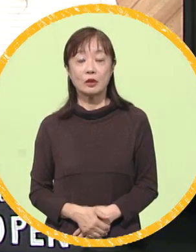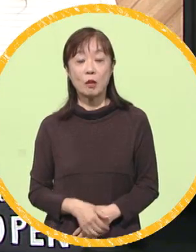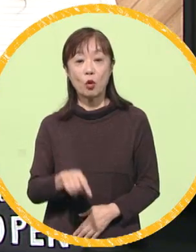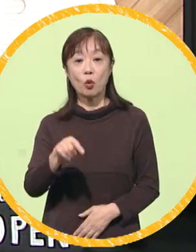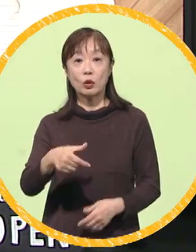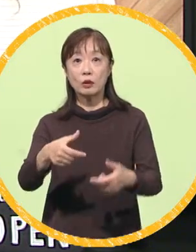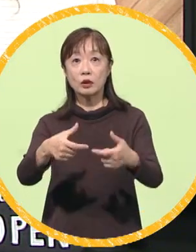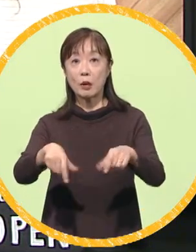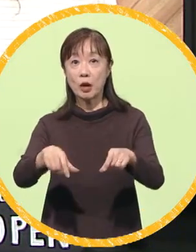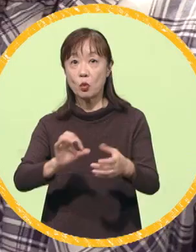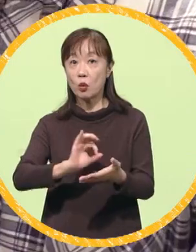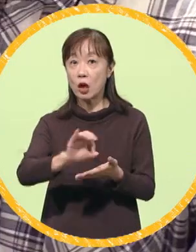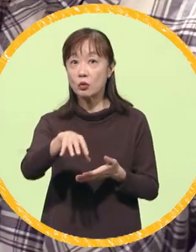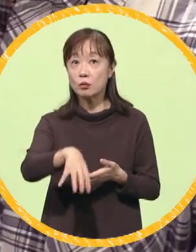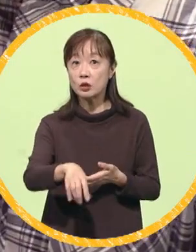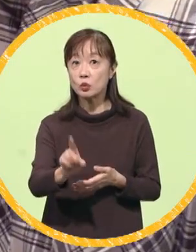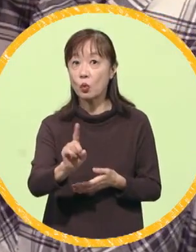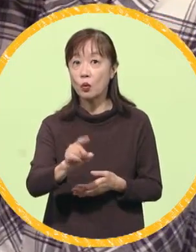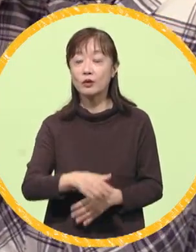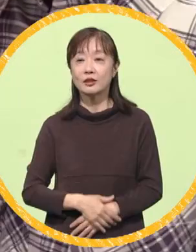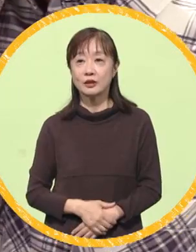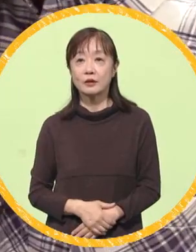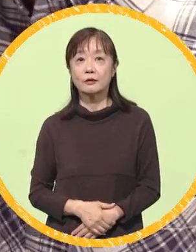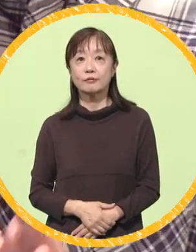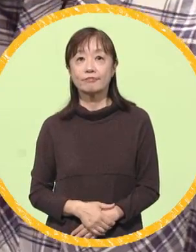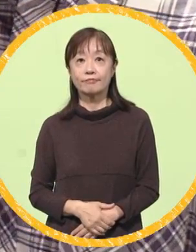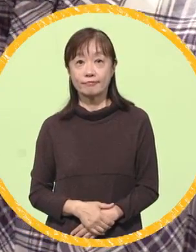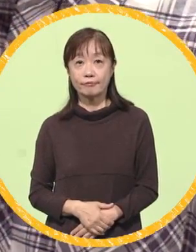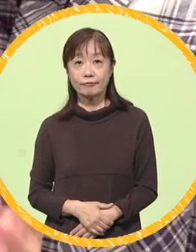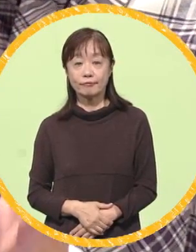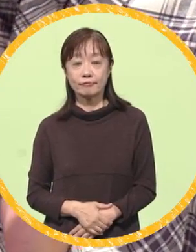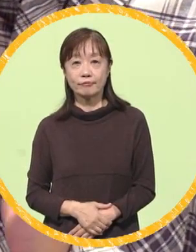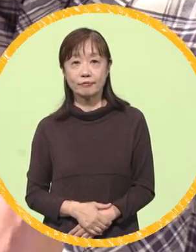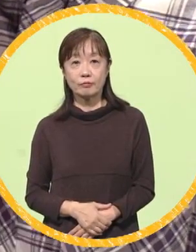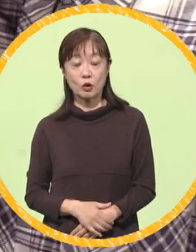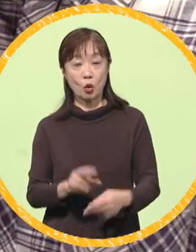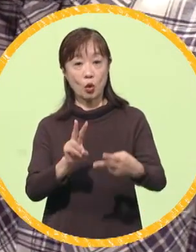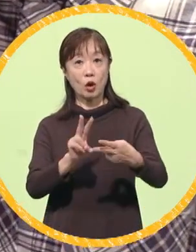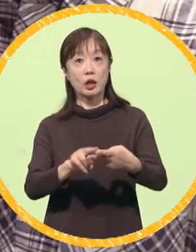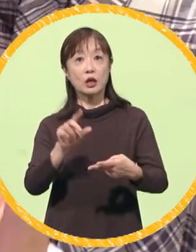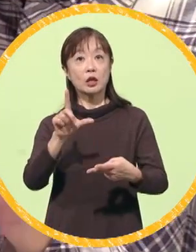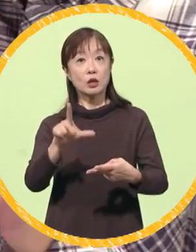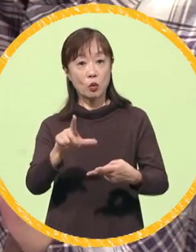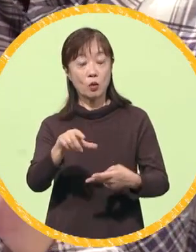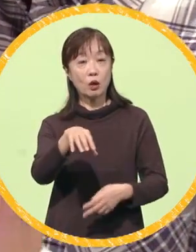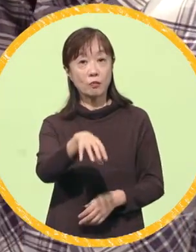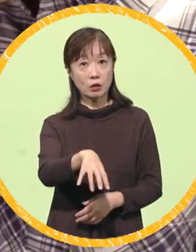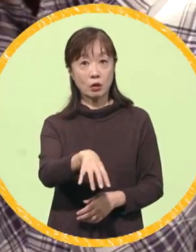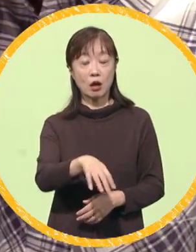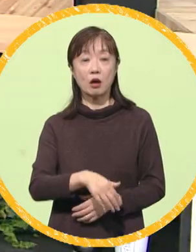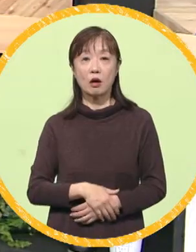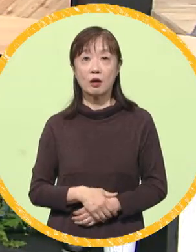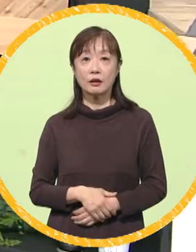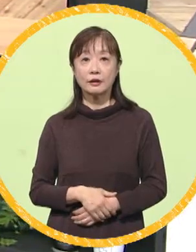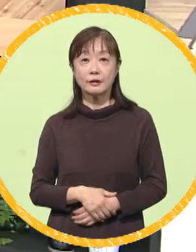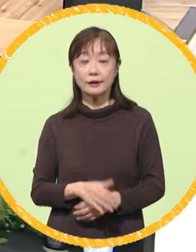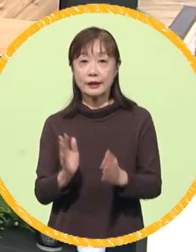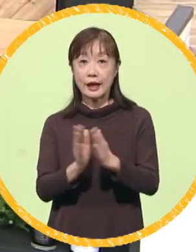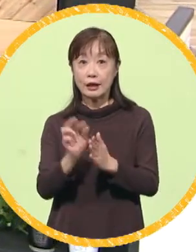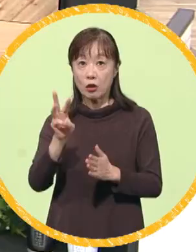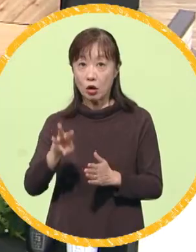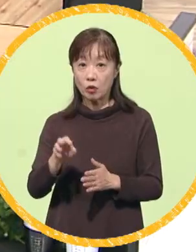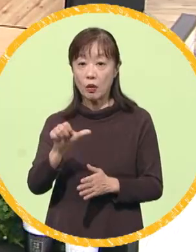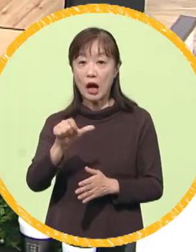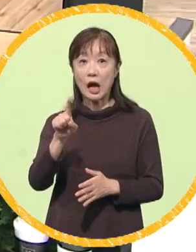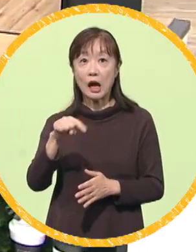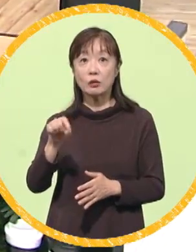こで買えるのかしら。 そうだ、 僕も、ね、食べたいんですけれども、うん、実はですね、井上エッグファームで直接買うか、神奈川県のアン